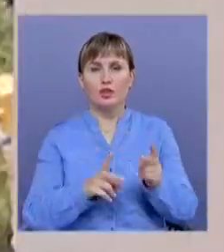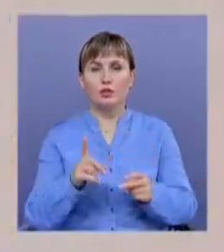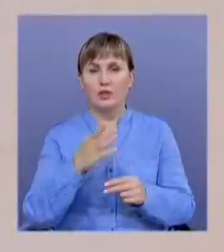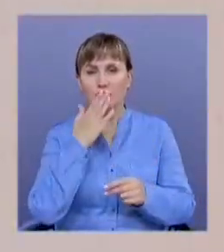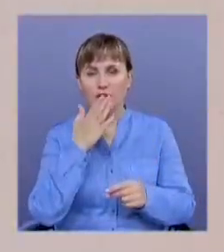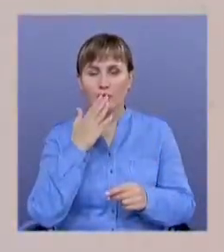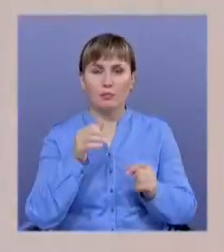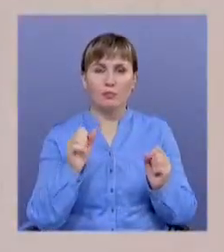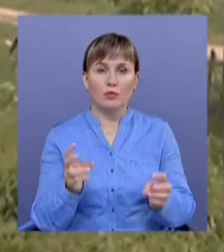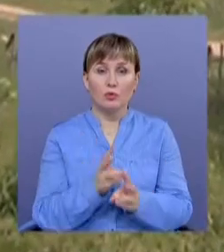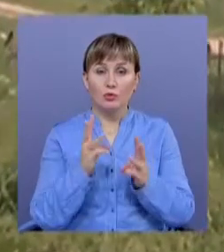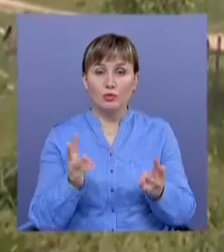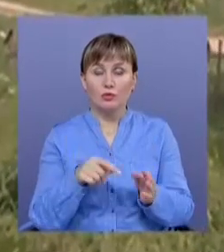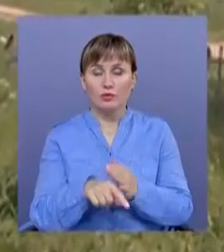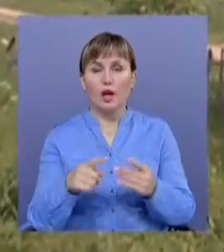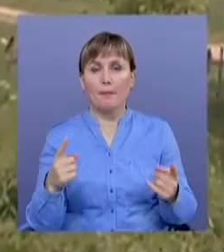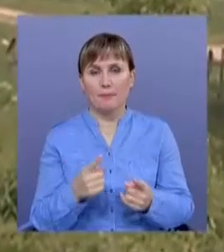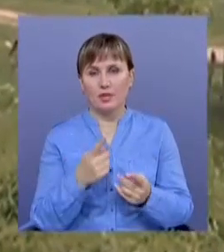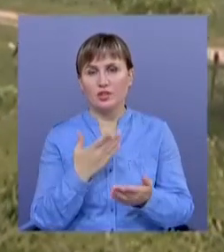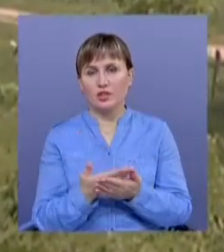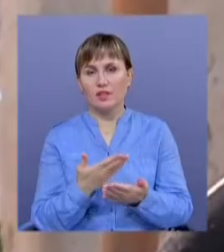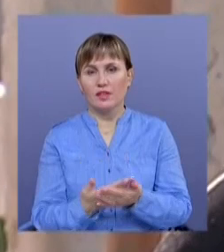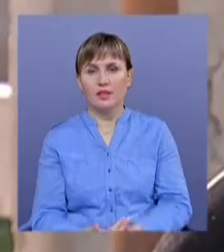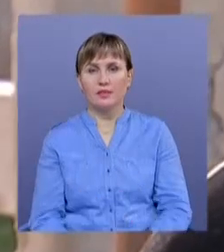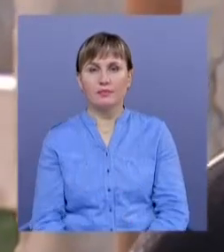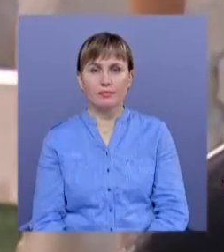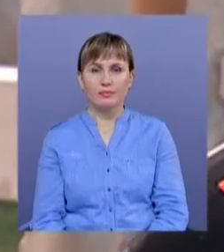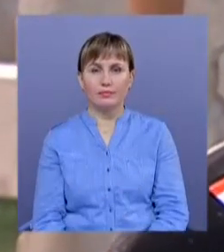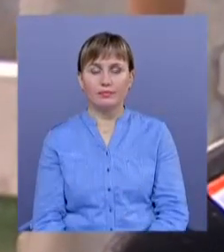запах гари с мусорного полигона – обычное явление.